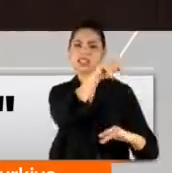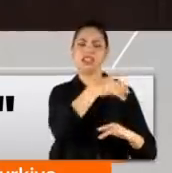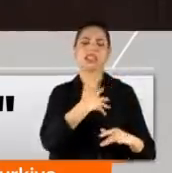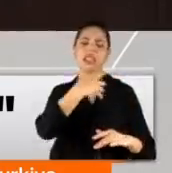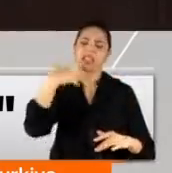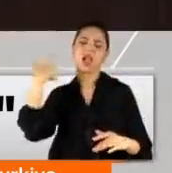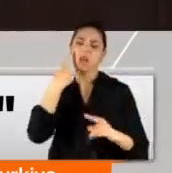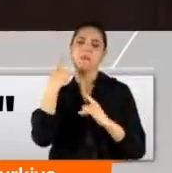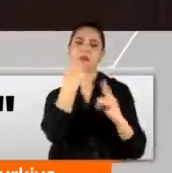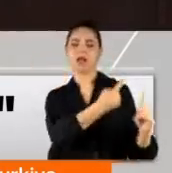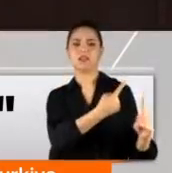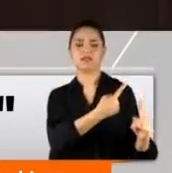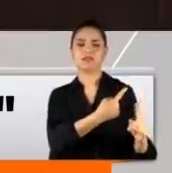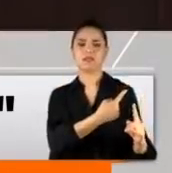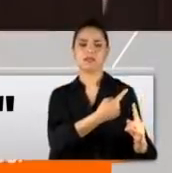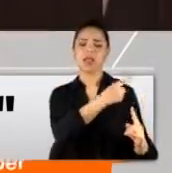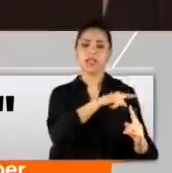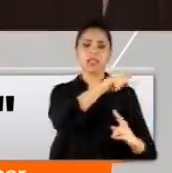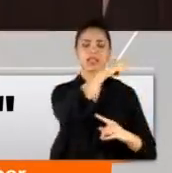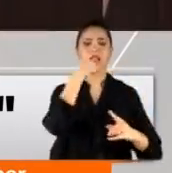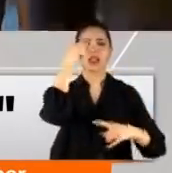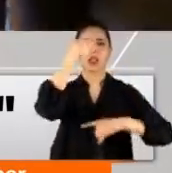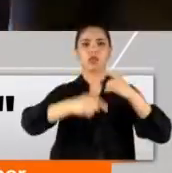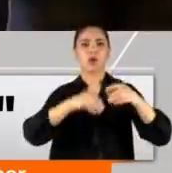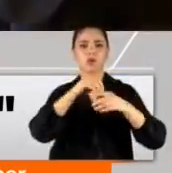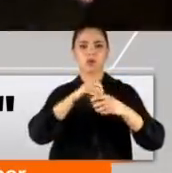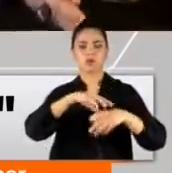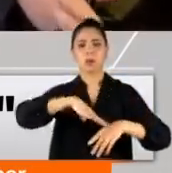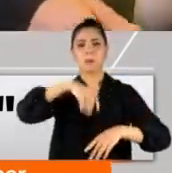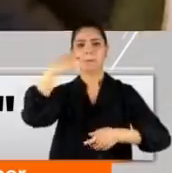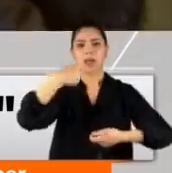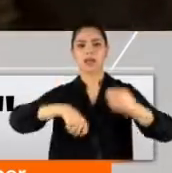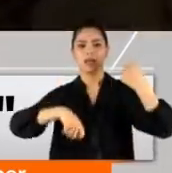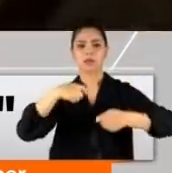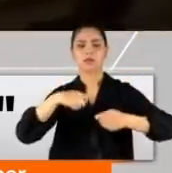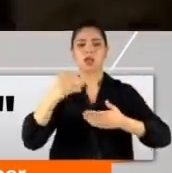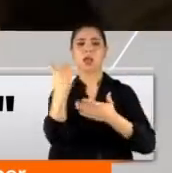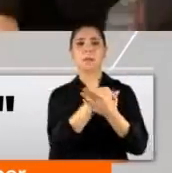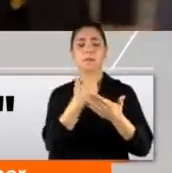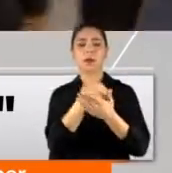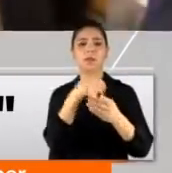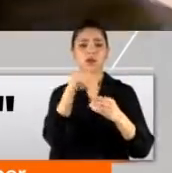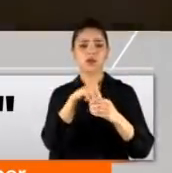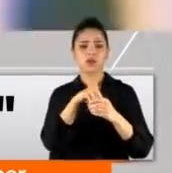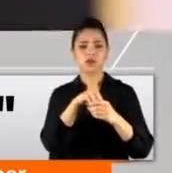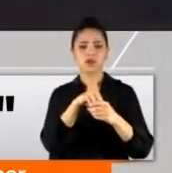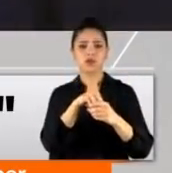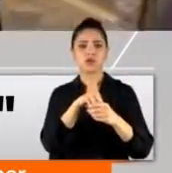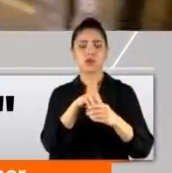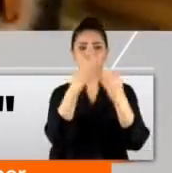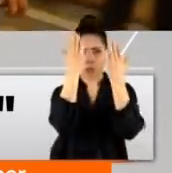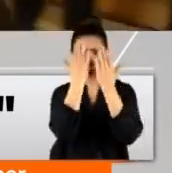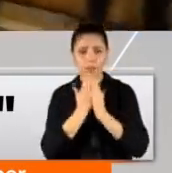bakın, tarihinize. Sizin dönemlerinizde Merkez Bankası'nın rezervleri nasıl